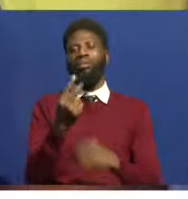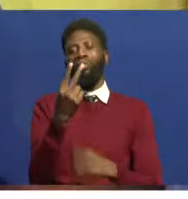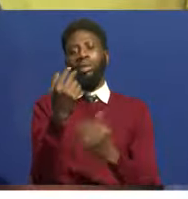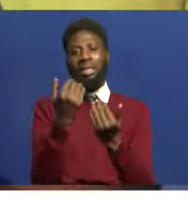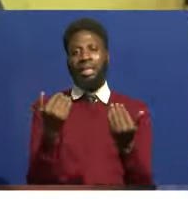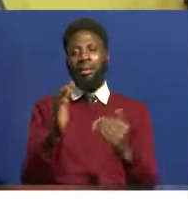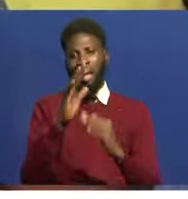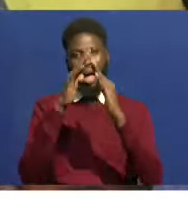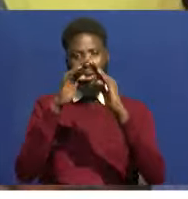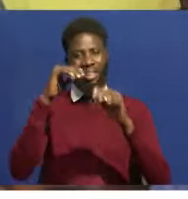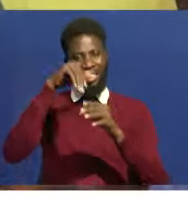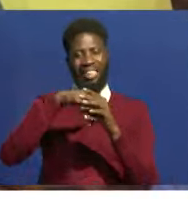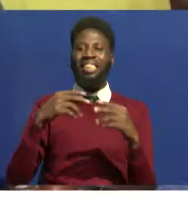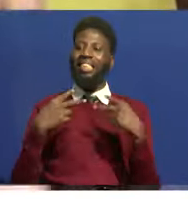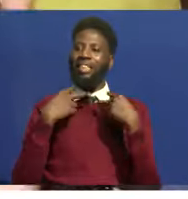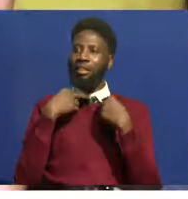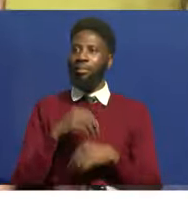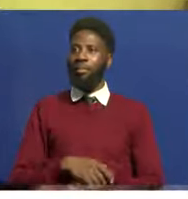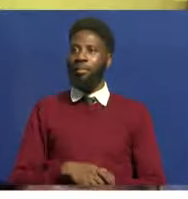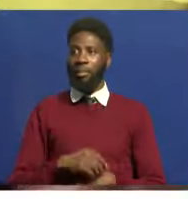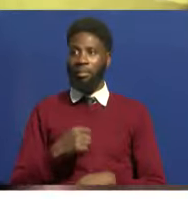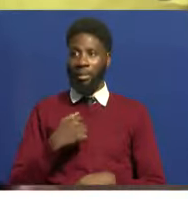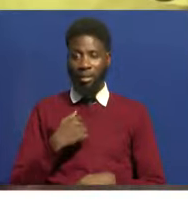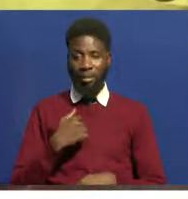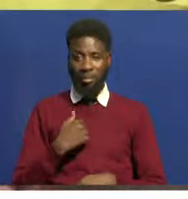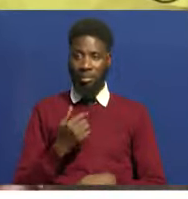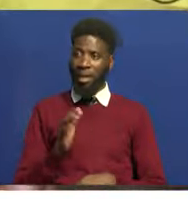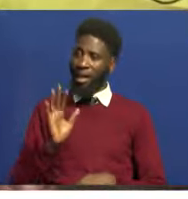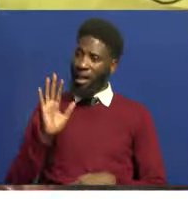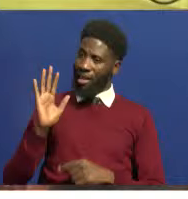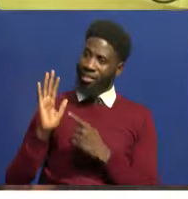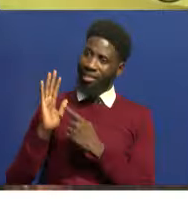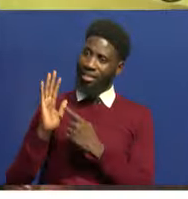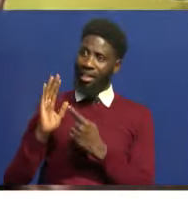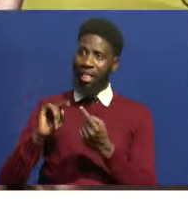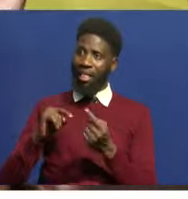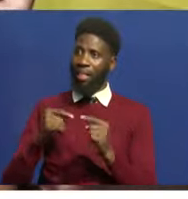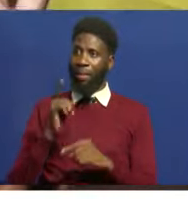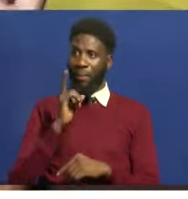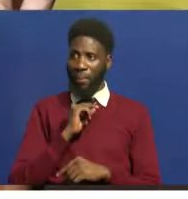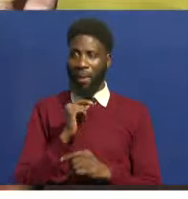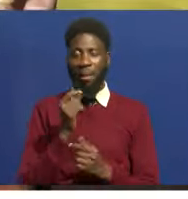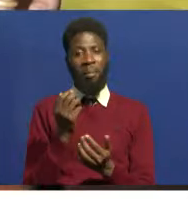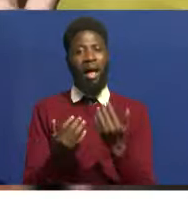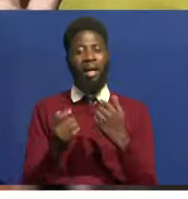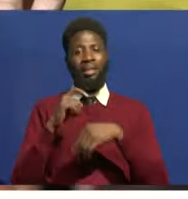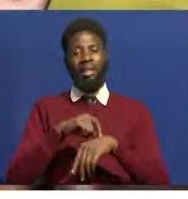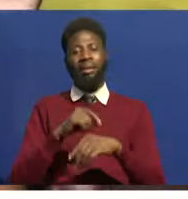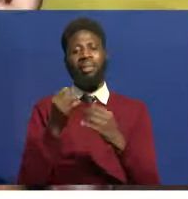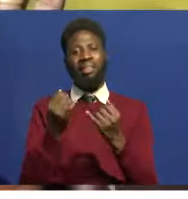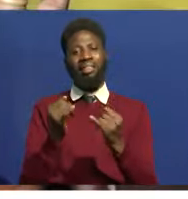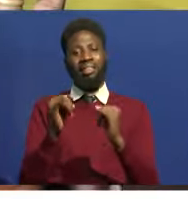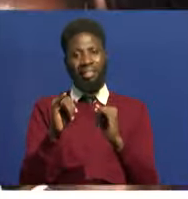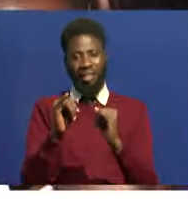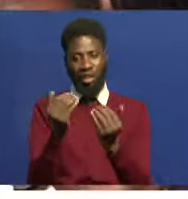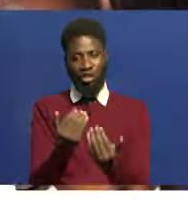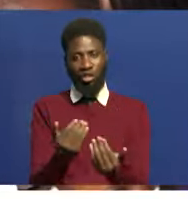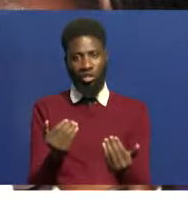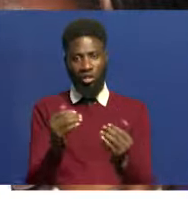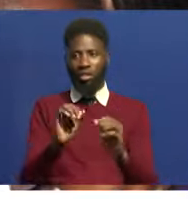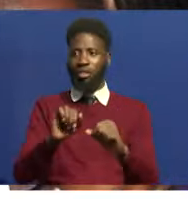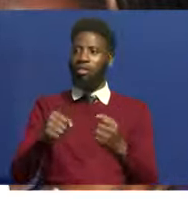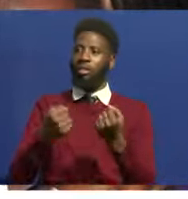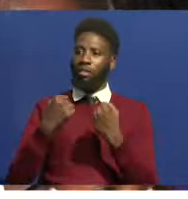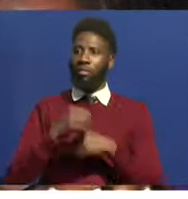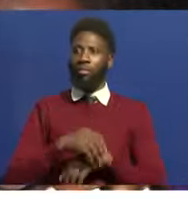kwanza Mimi naongea hapa nimeumia kwa mkono Hata mkiangalia Hiyo mkono Mimi nimechomeka nikijaribu kuokoa Moyo ya watoto